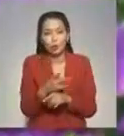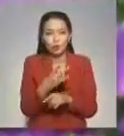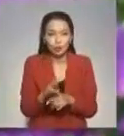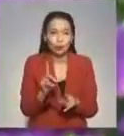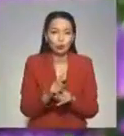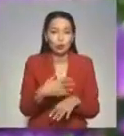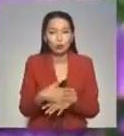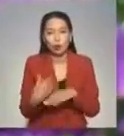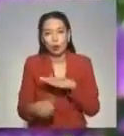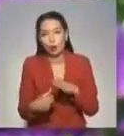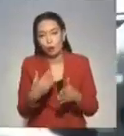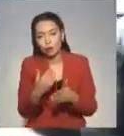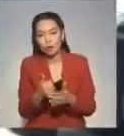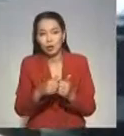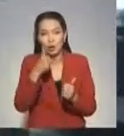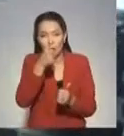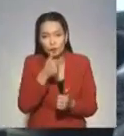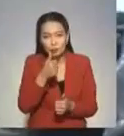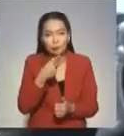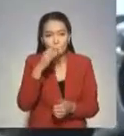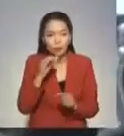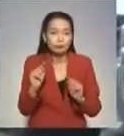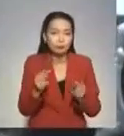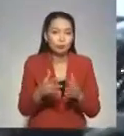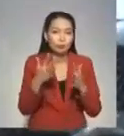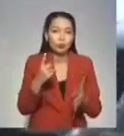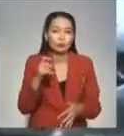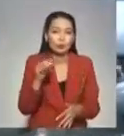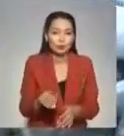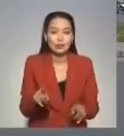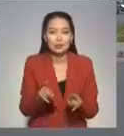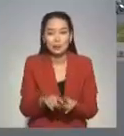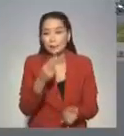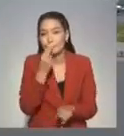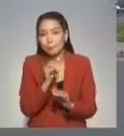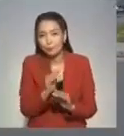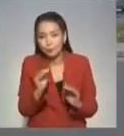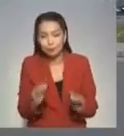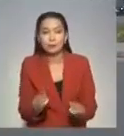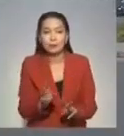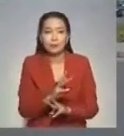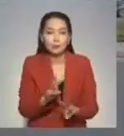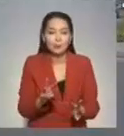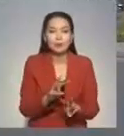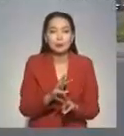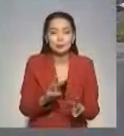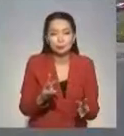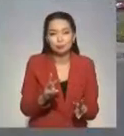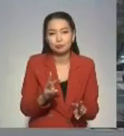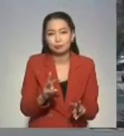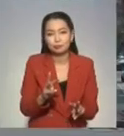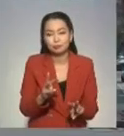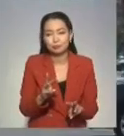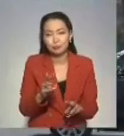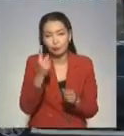по улице. Ежегодно полицейские задерживают более 100 тысяч таких несовершеннолетних. Чиновники в Минпросвещении предлагают